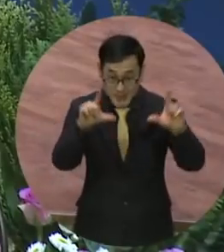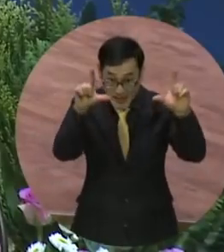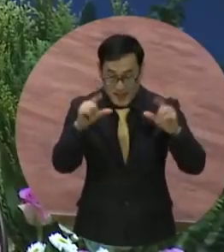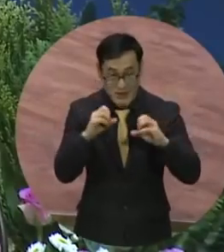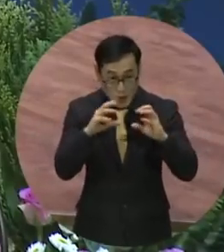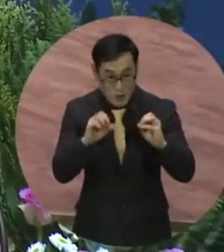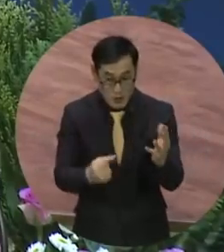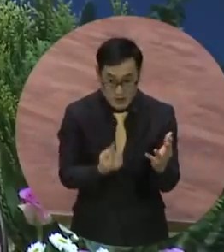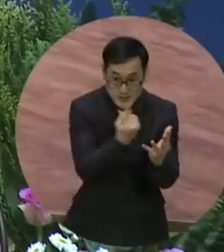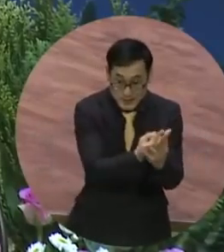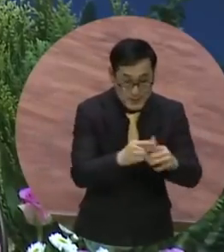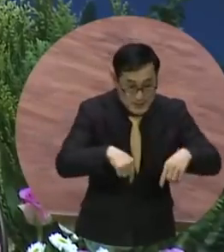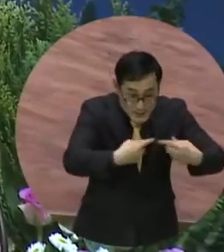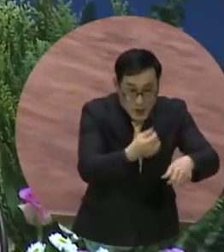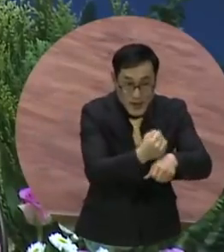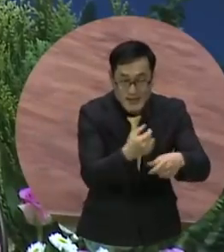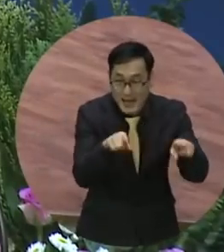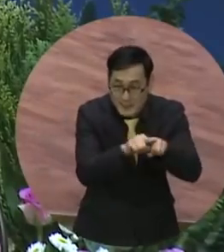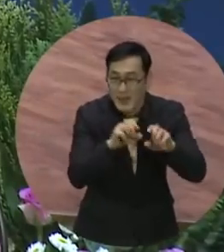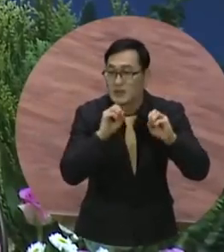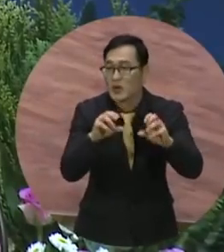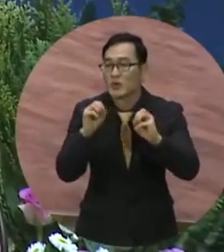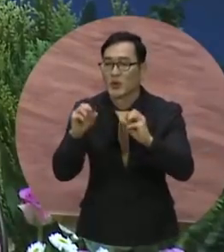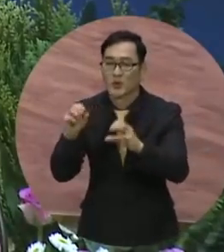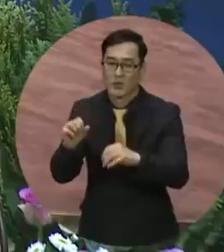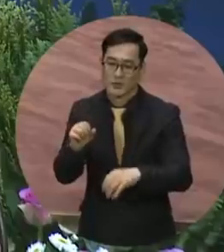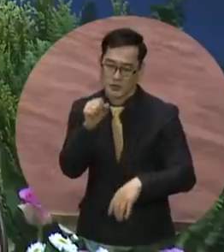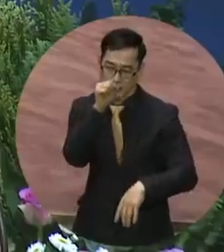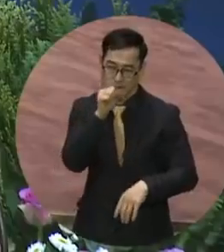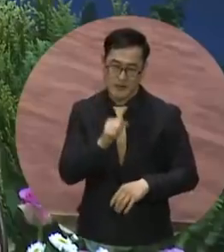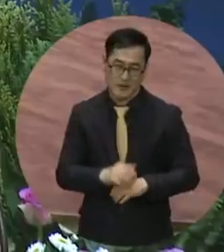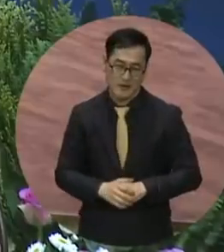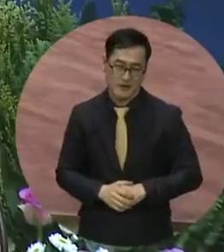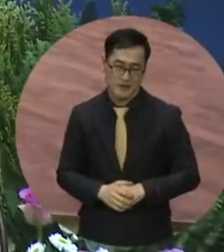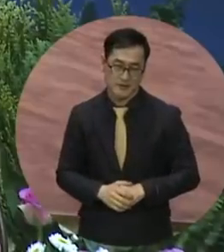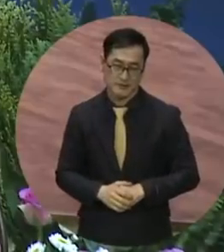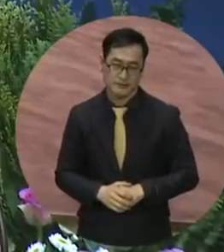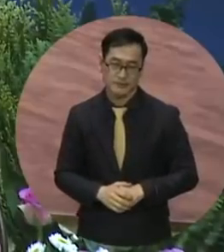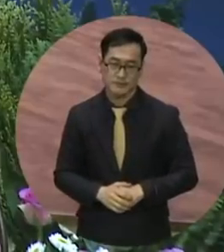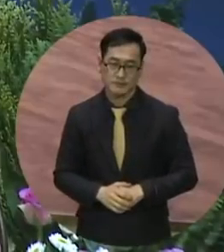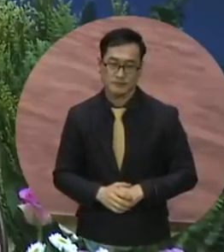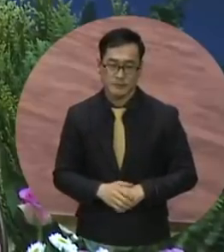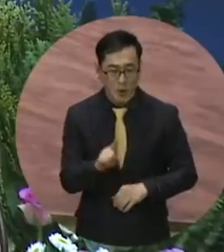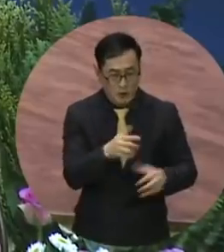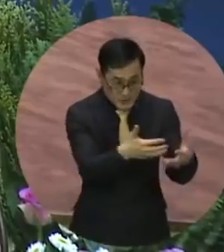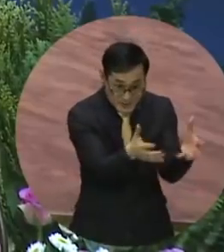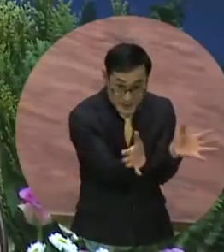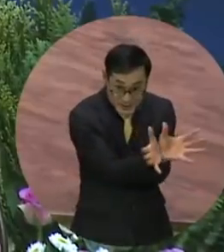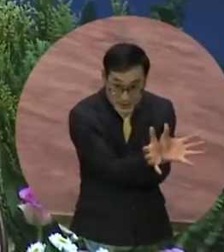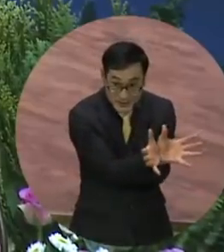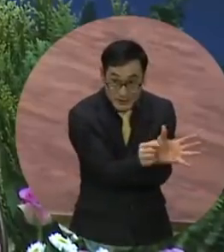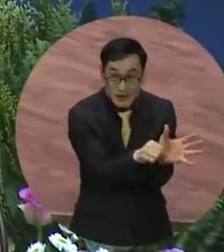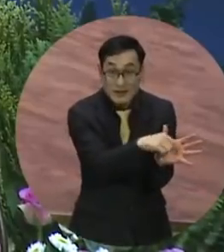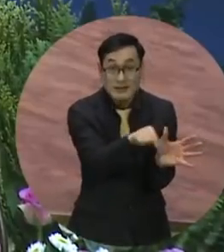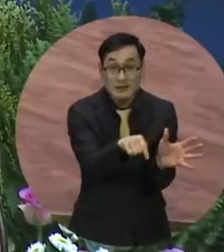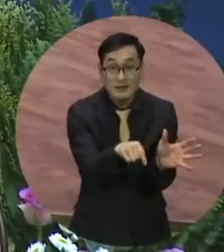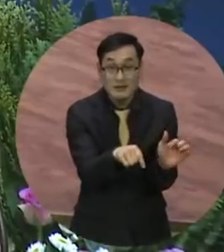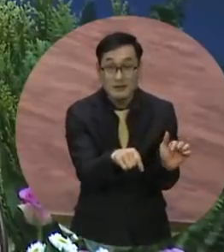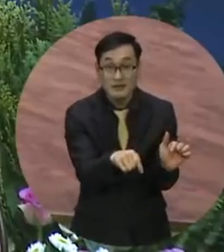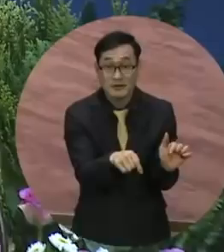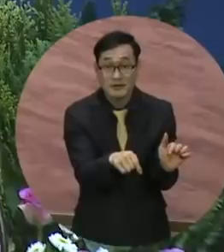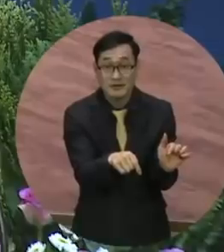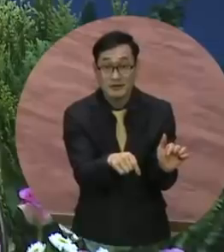어느 여전도회는 전 정착률이 그 전도회는 80%라네. 왜냐? 이 교회 등록하자마자